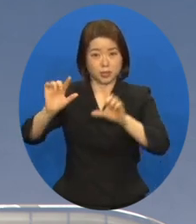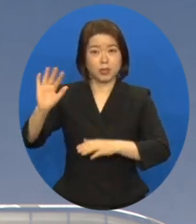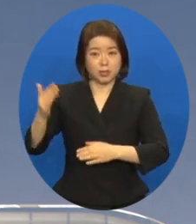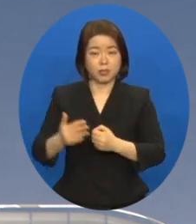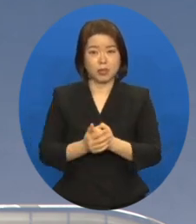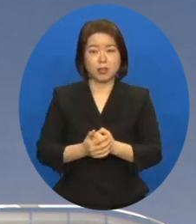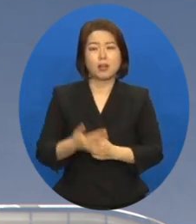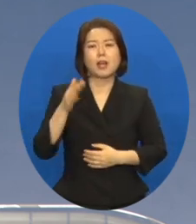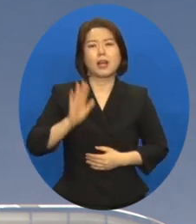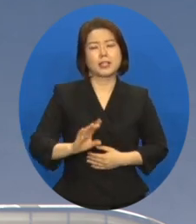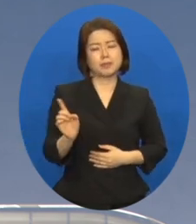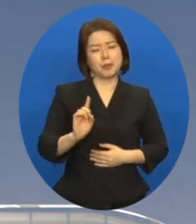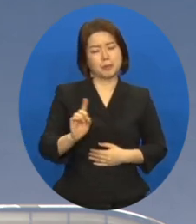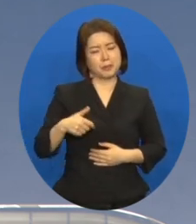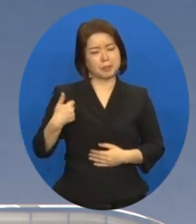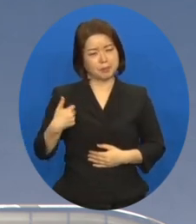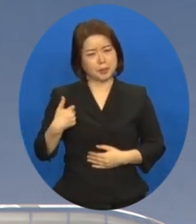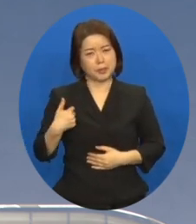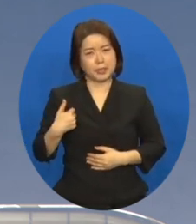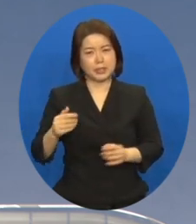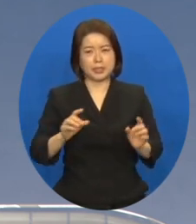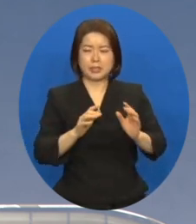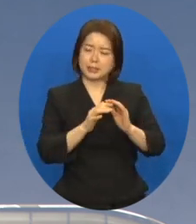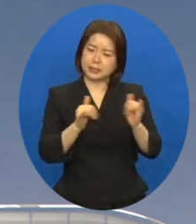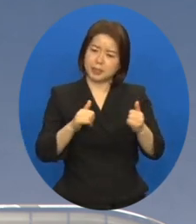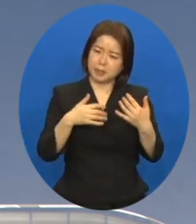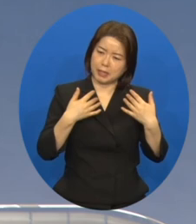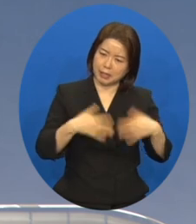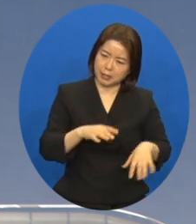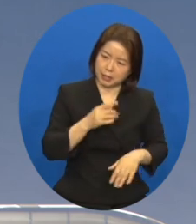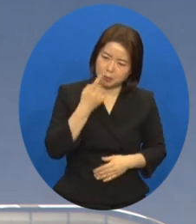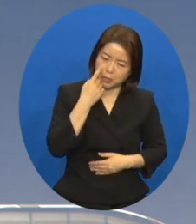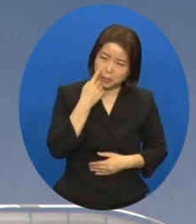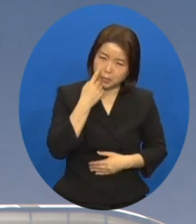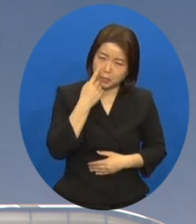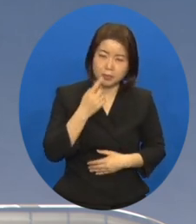그렇지만 왠지 모르게 사람이 좀 약해 보이는 것.